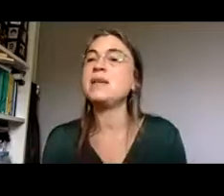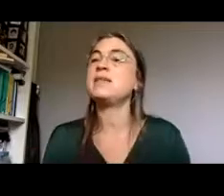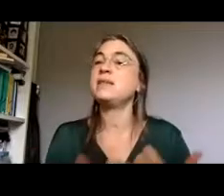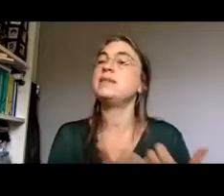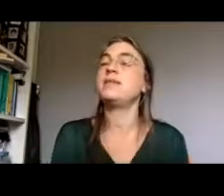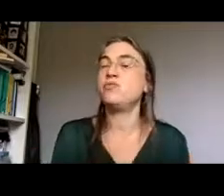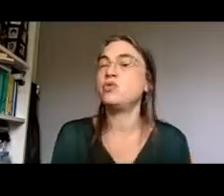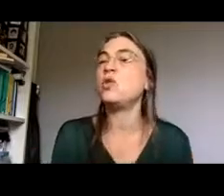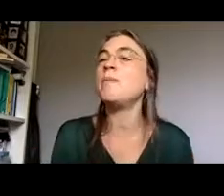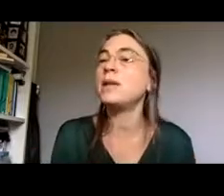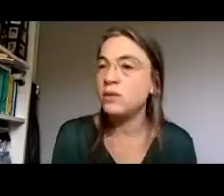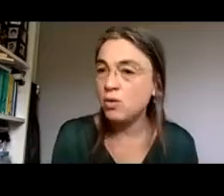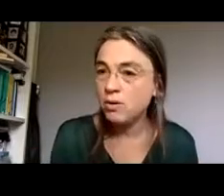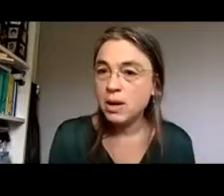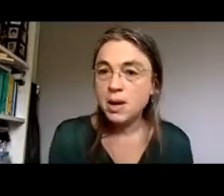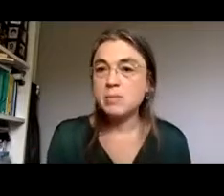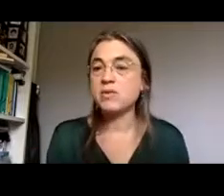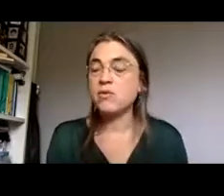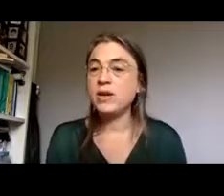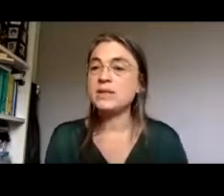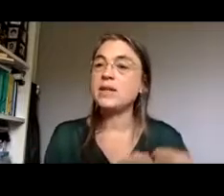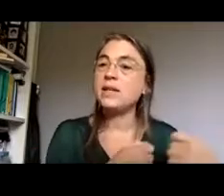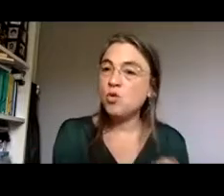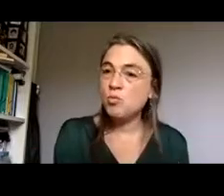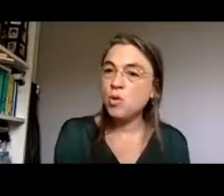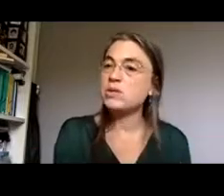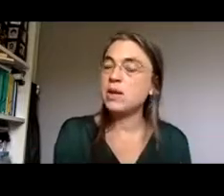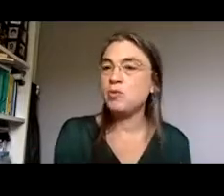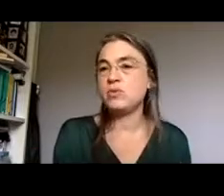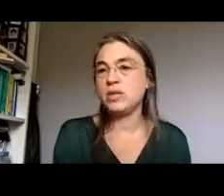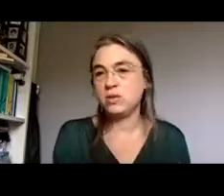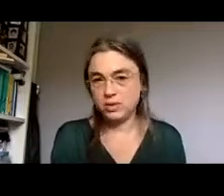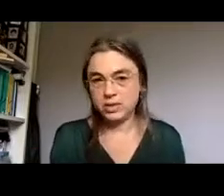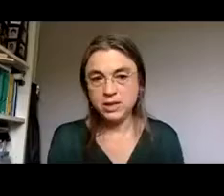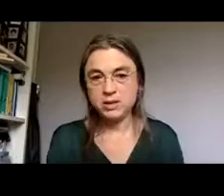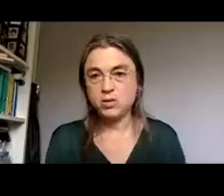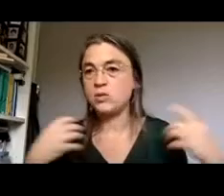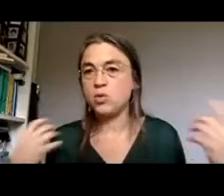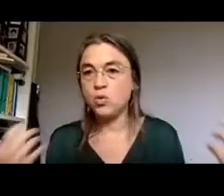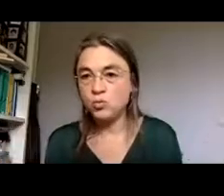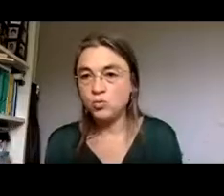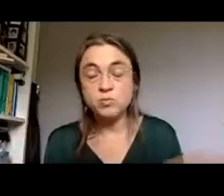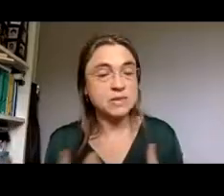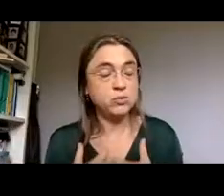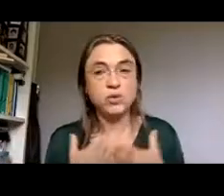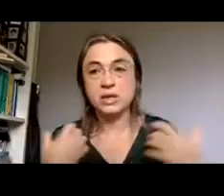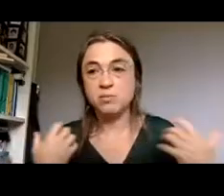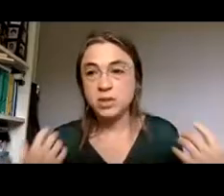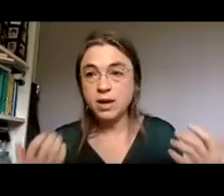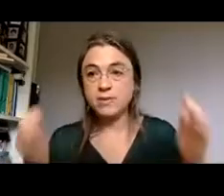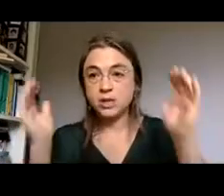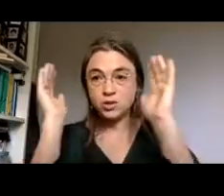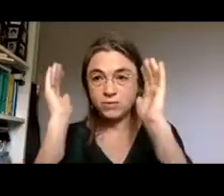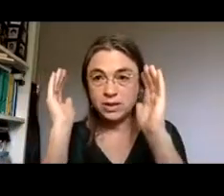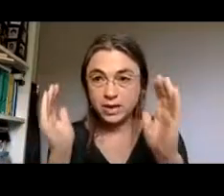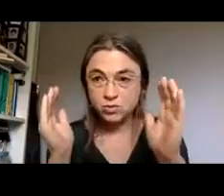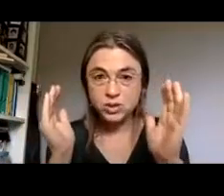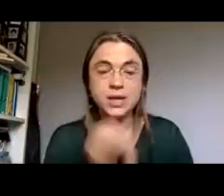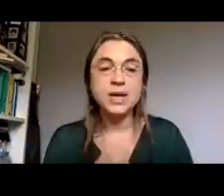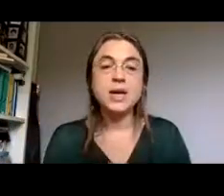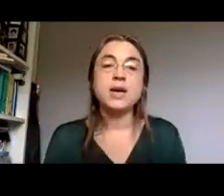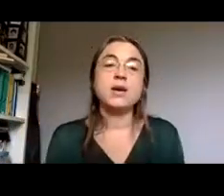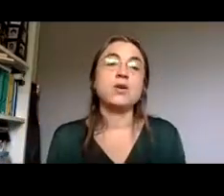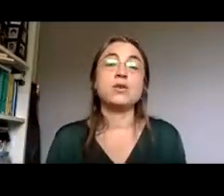là, mais saisissez-vous-en maintenant, parce qu'en fait, il y a des moments où ça peut vous être utile, quand il y a trop de monde, même si vous voyez bien, avec un champ visuel